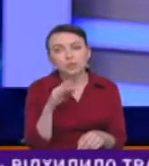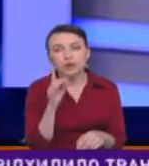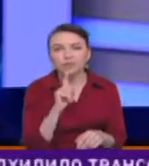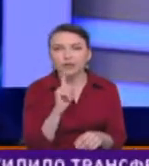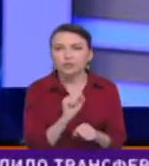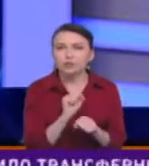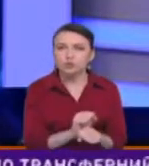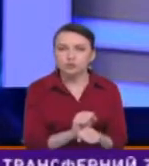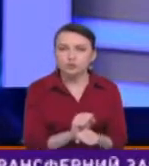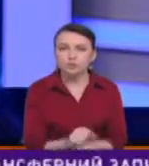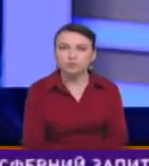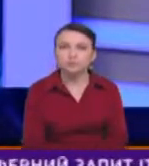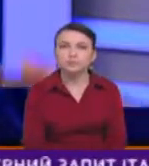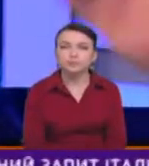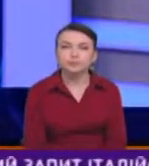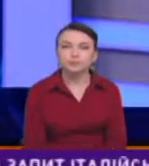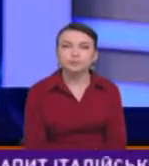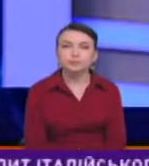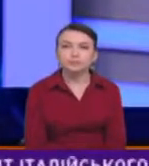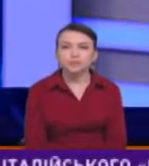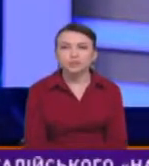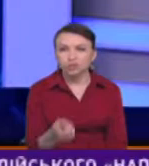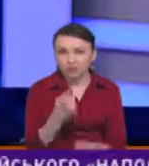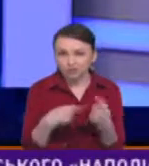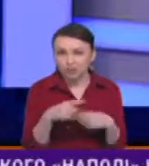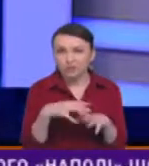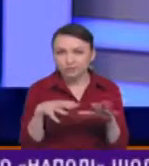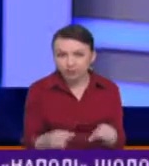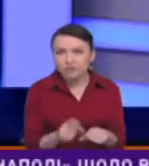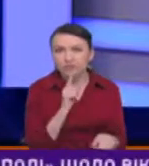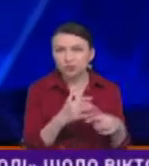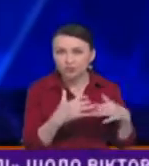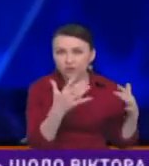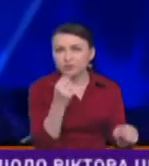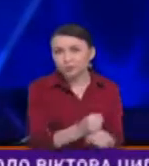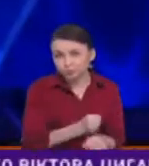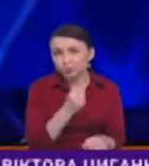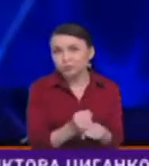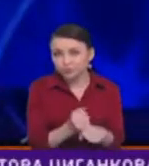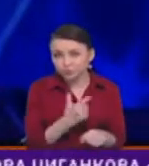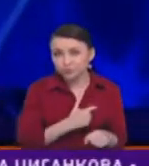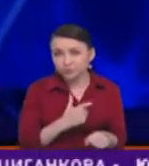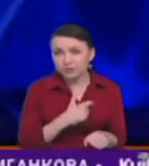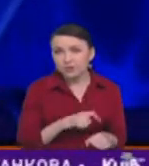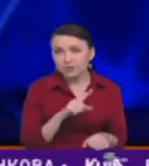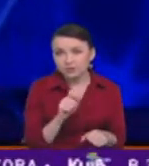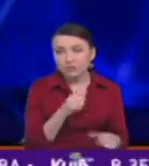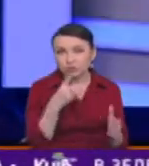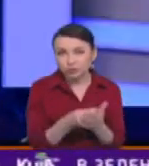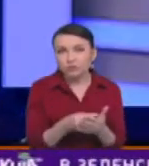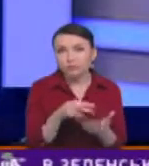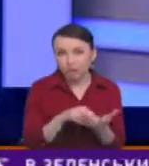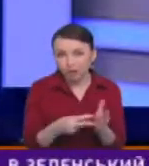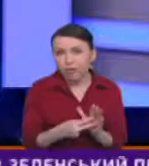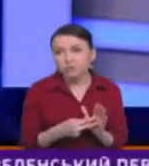все, там повна легітимність Верховної Ради, да? І вона працює собі за тим ж, ну, за своїм планом